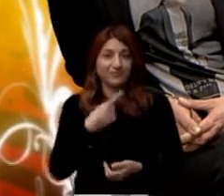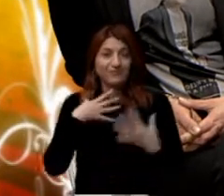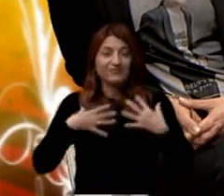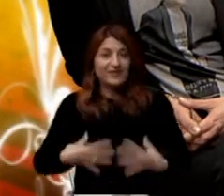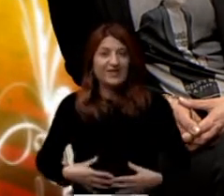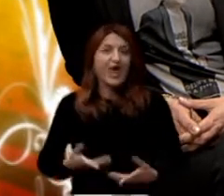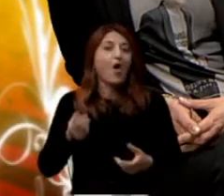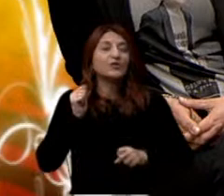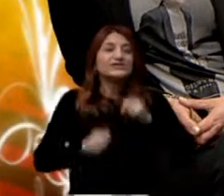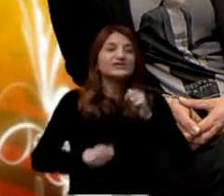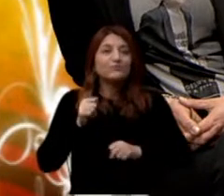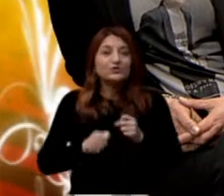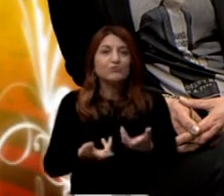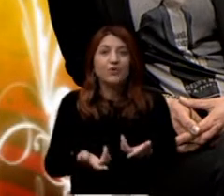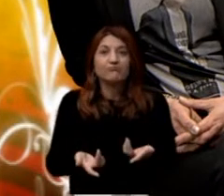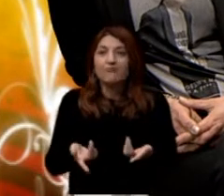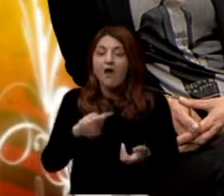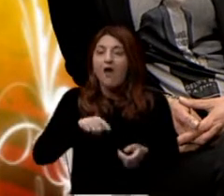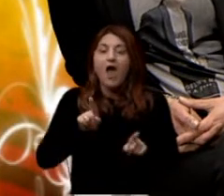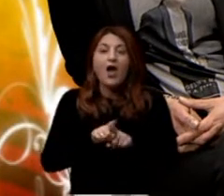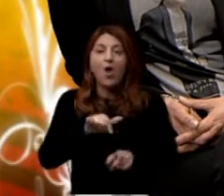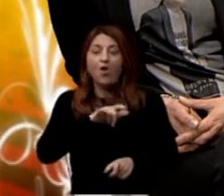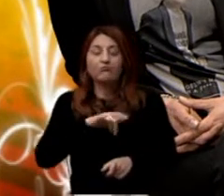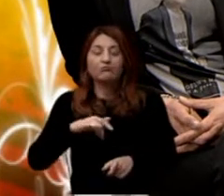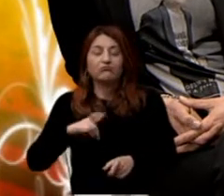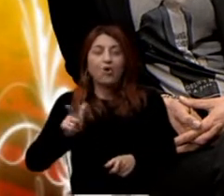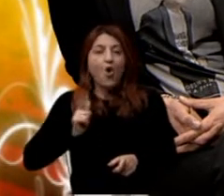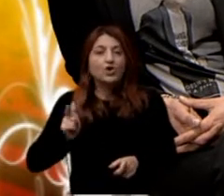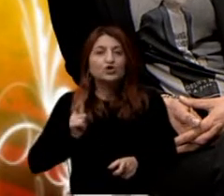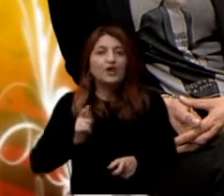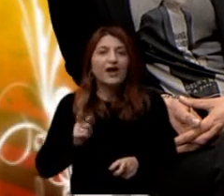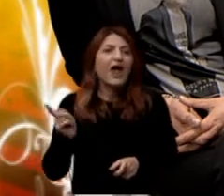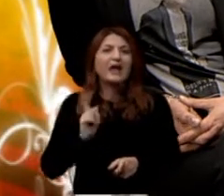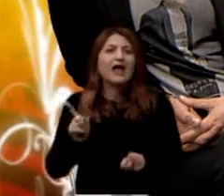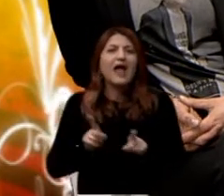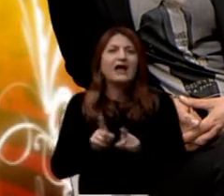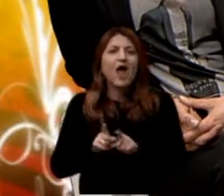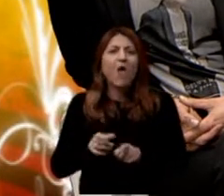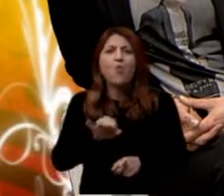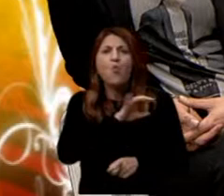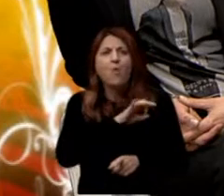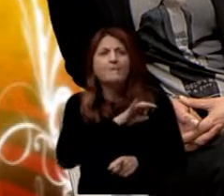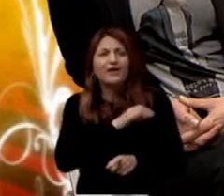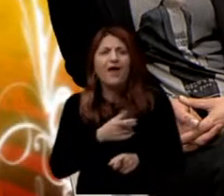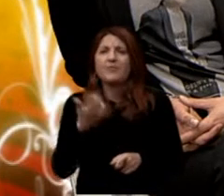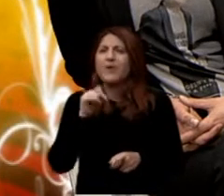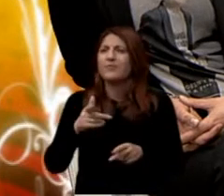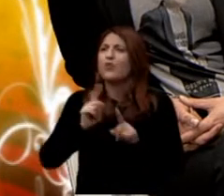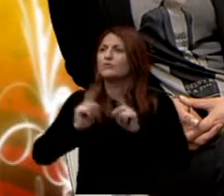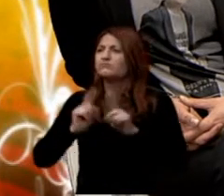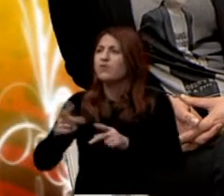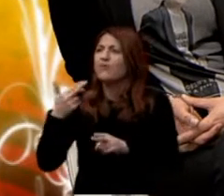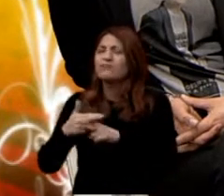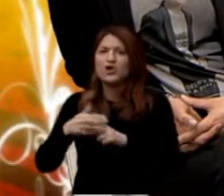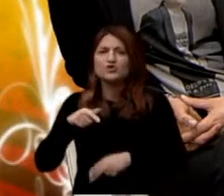se vezuje i očekuje se da se ne umire od preventabilnih bolesti, kao što je nažalost još uvijek